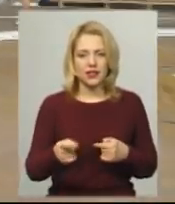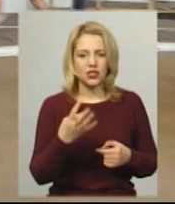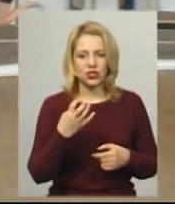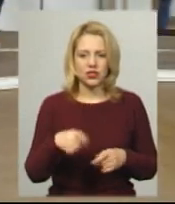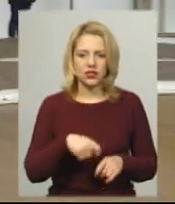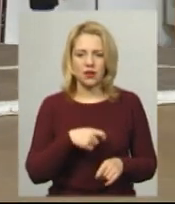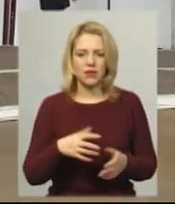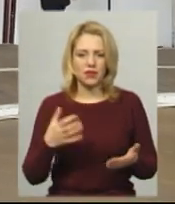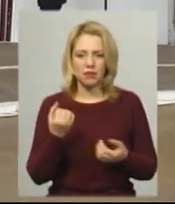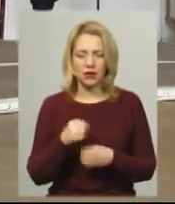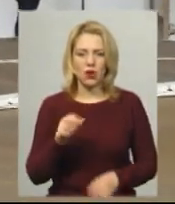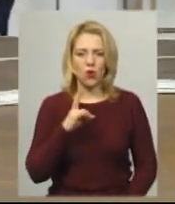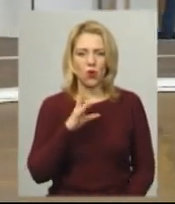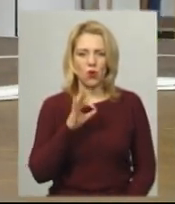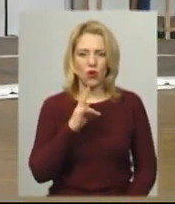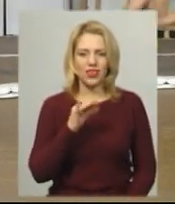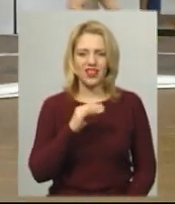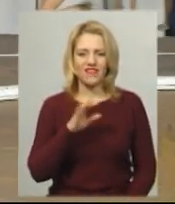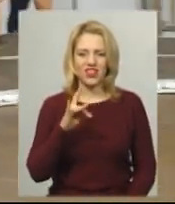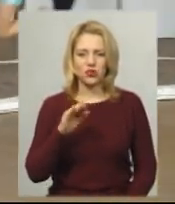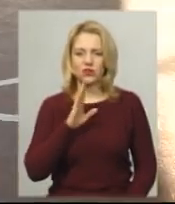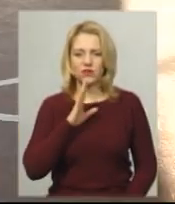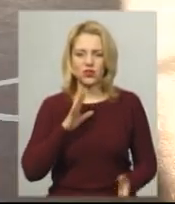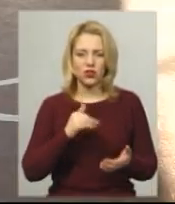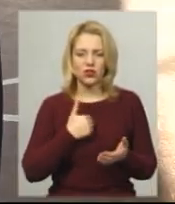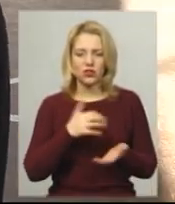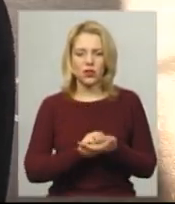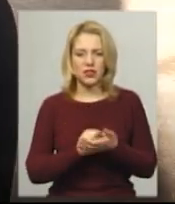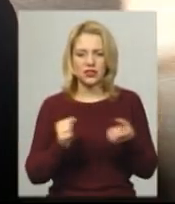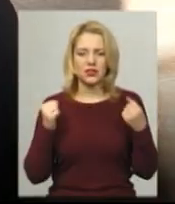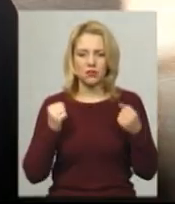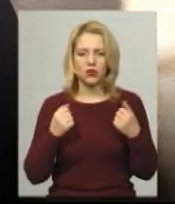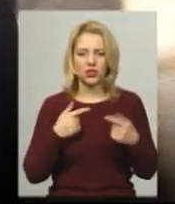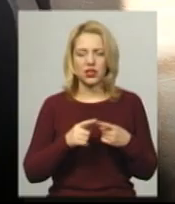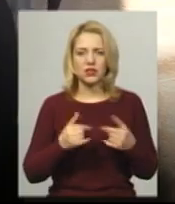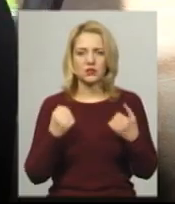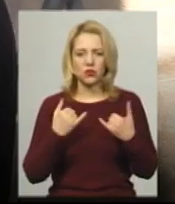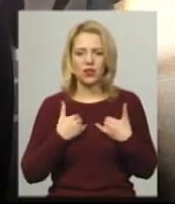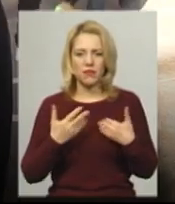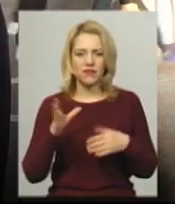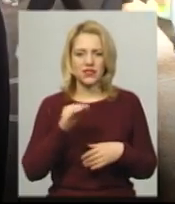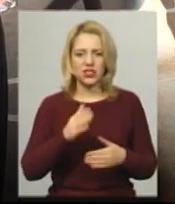Юлія Онопріщук. Дівчина мріє пов'язати своє життя зі спортом. Спорт – це для мене все життя, це, не знаю, це